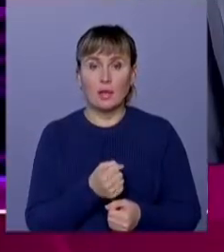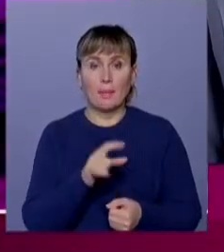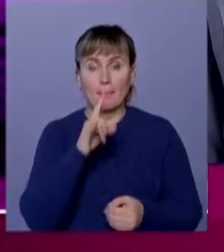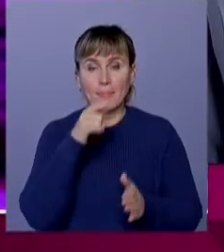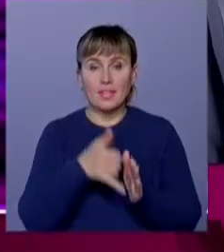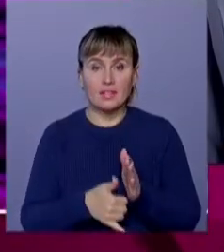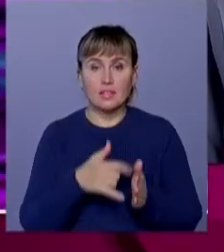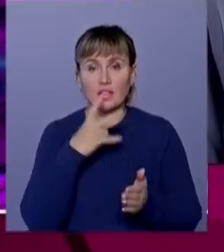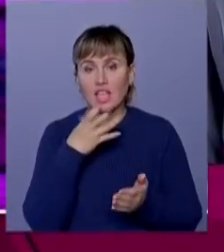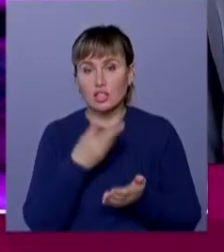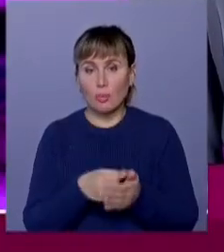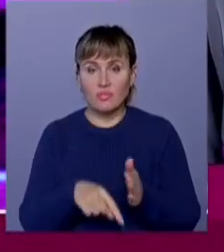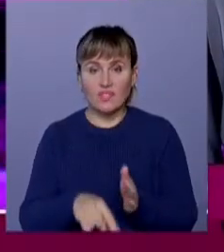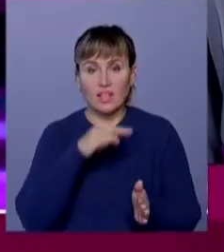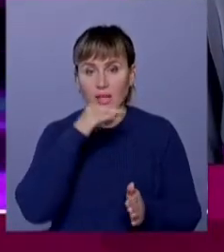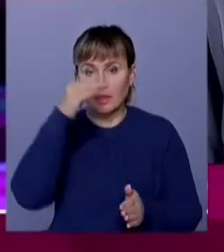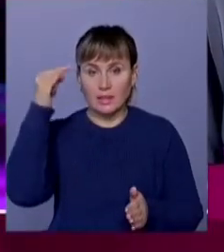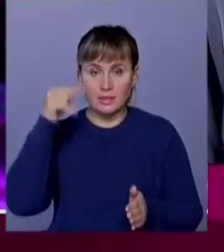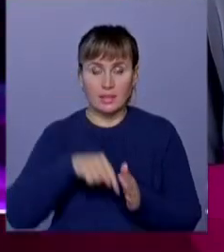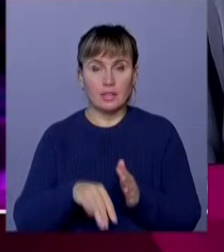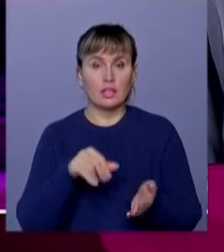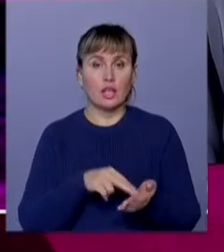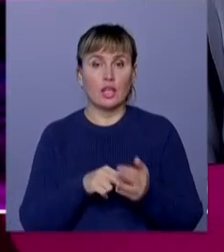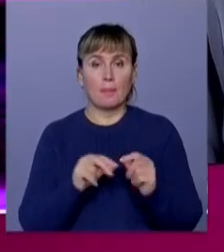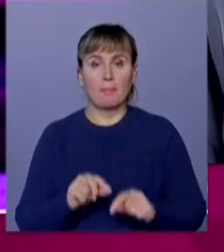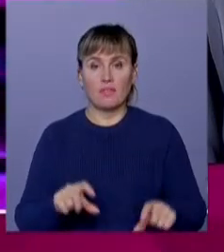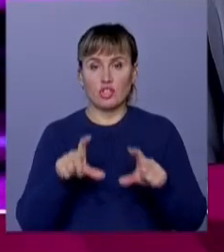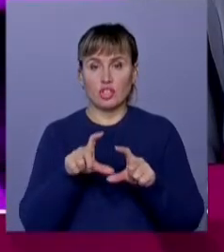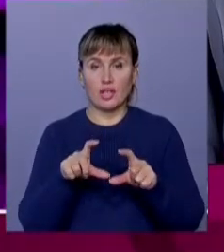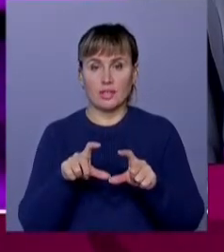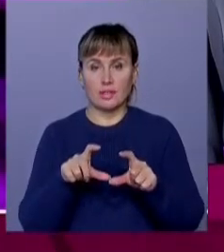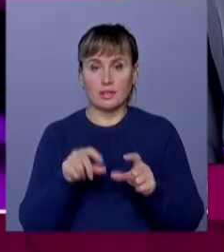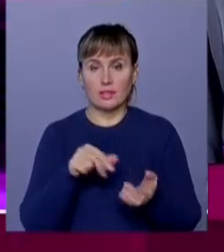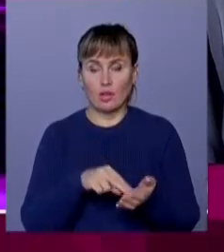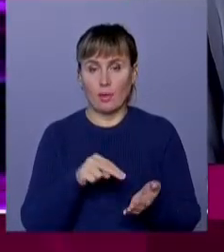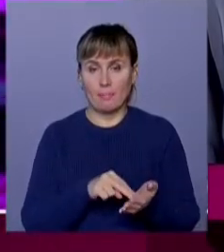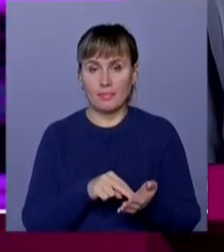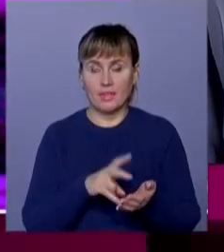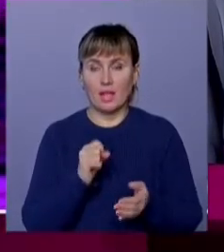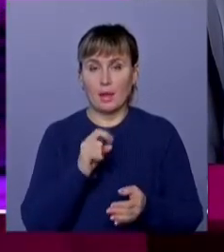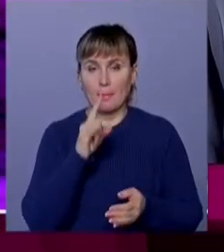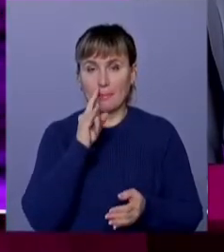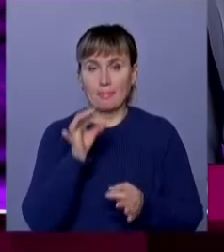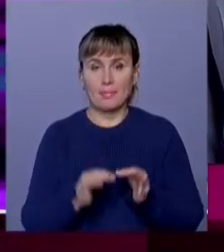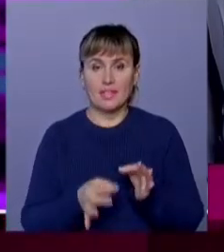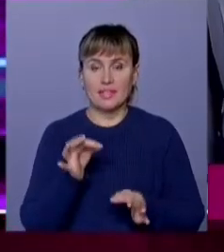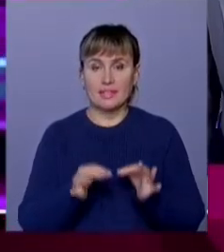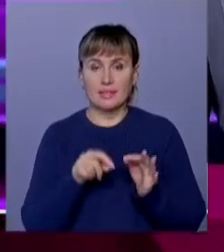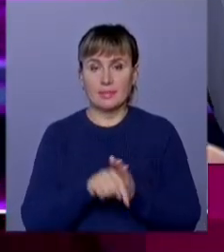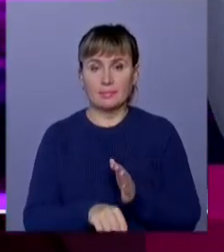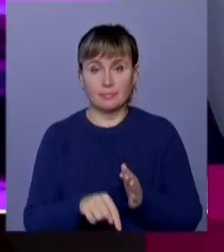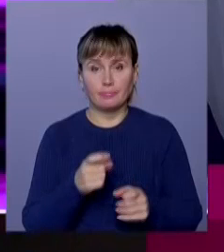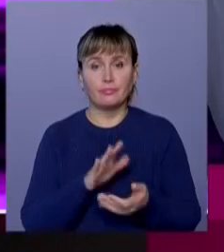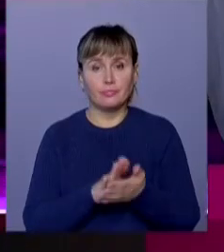бензина на собственном рынке, и стали повышать акцизы на бензин. Ситуация с дизельным топливом